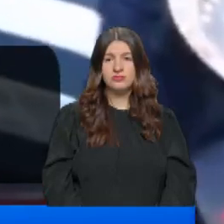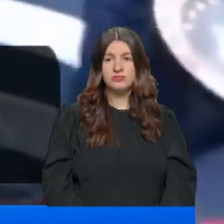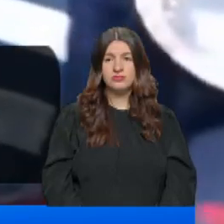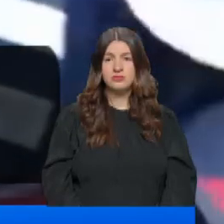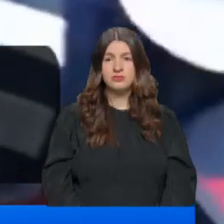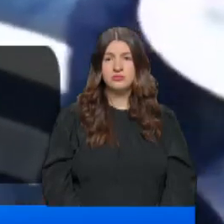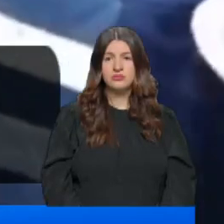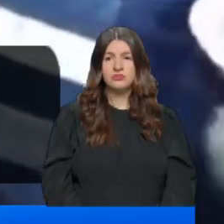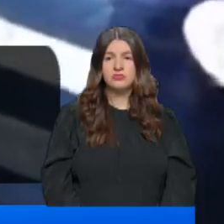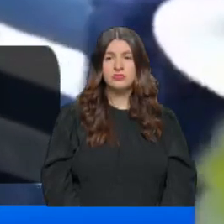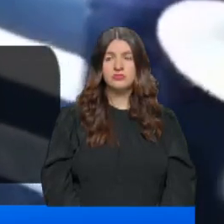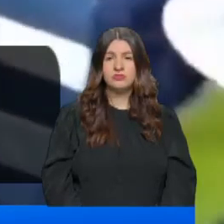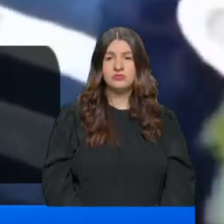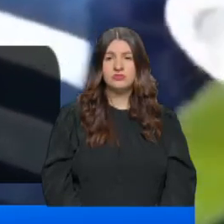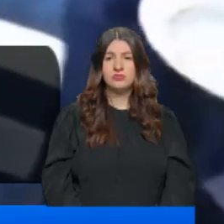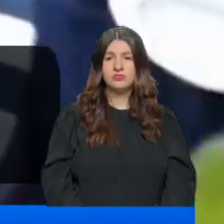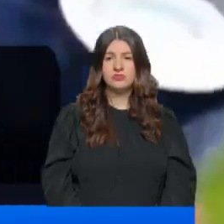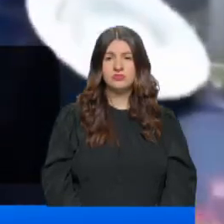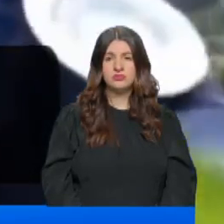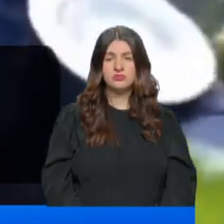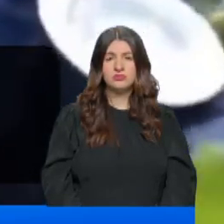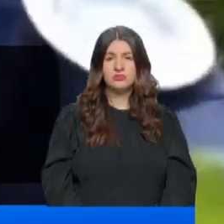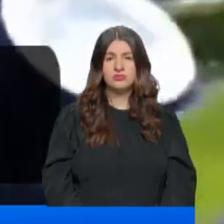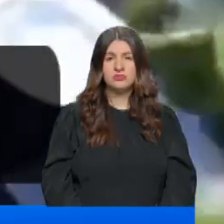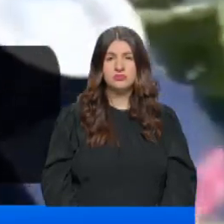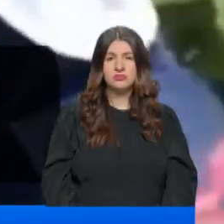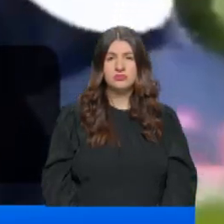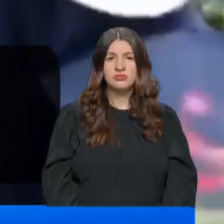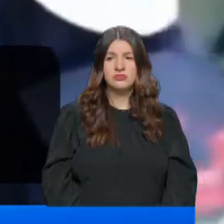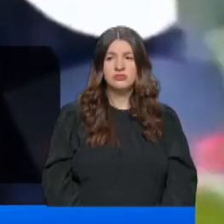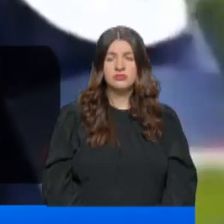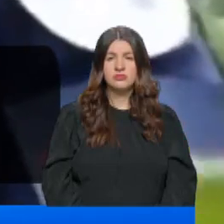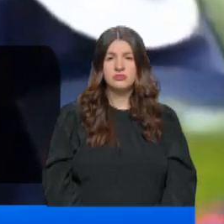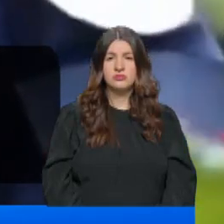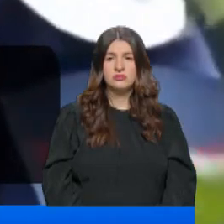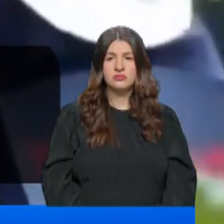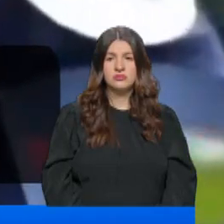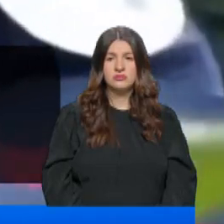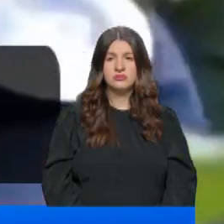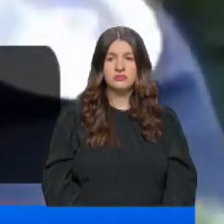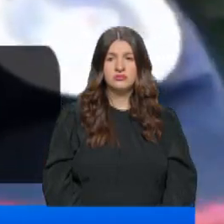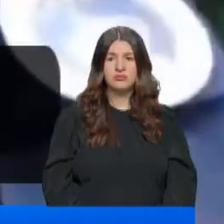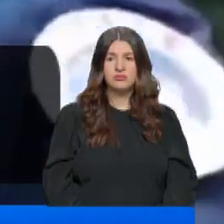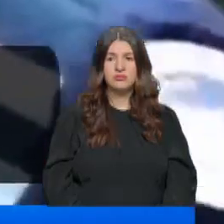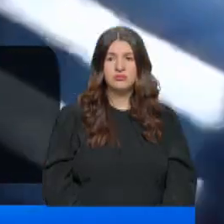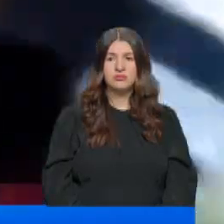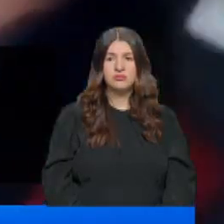özgürlüğü var mı? Basın özgürlüğü var. Şurası şu anda yok. Nasıl yok? Tamam, şu anda yok. Kanun nedir şu bunun anda, için? Şu anda